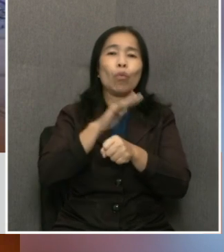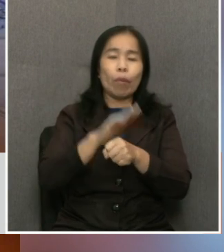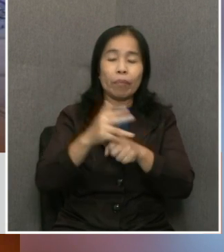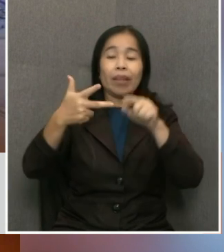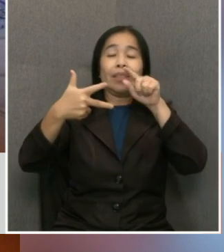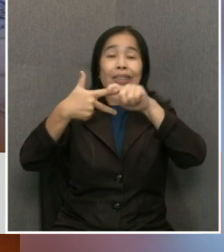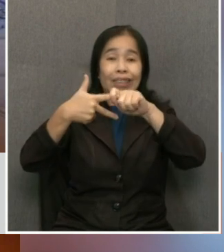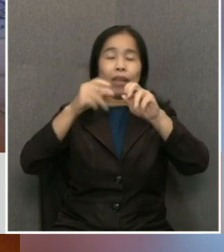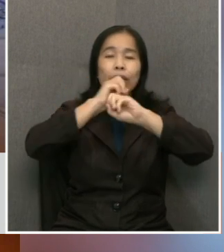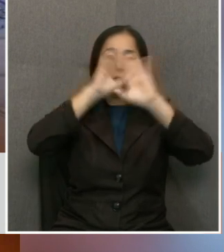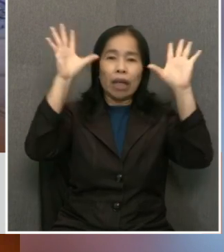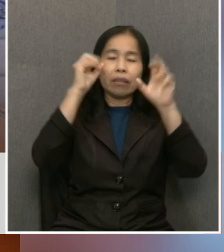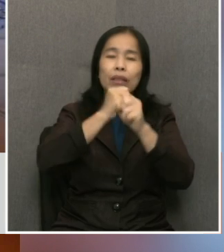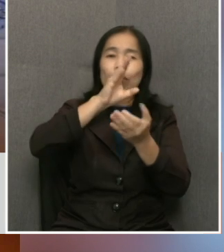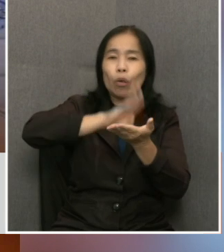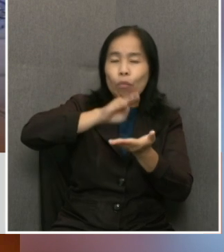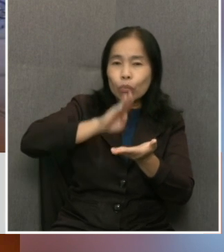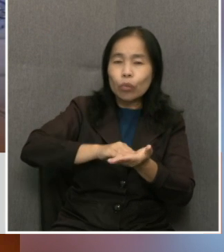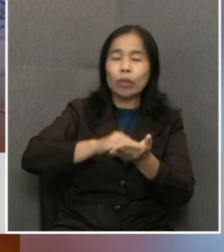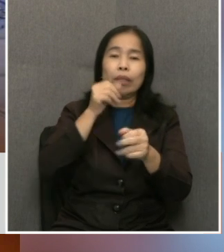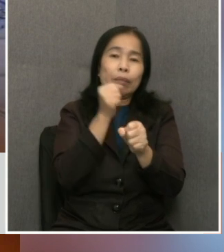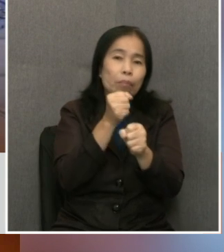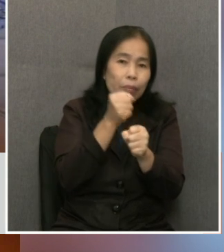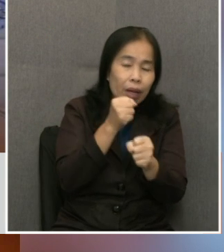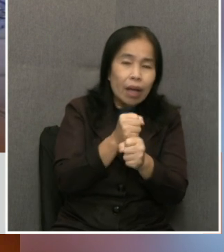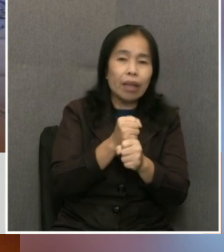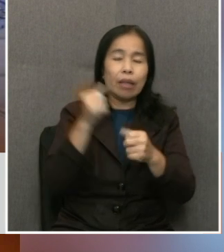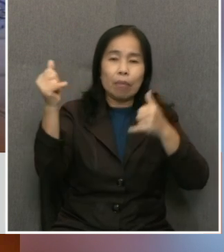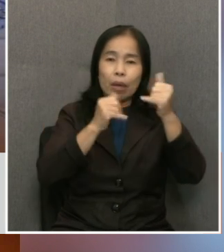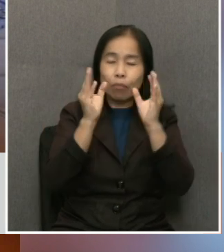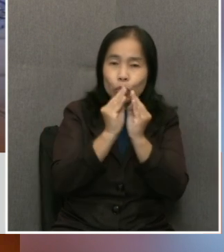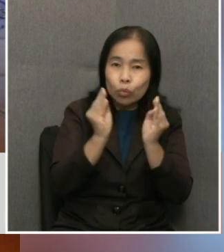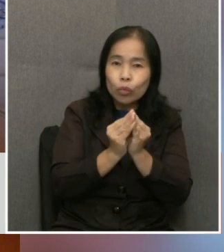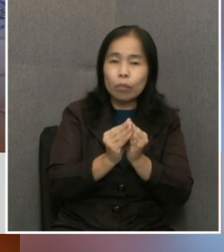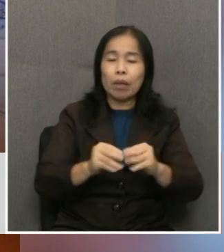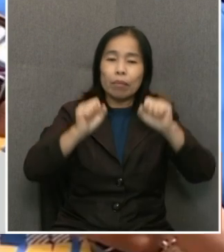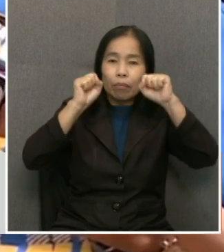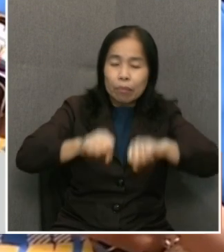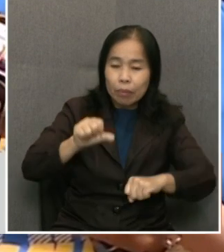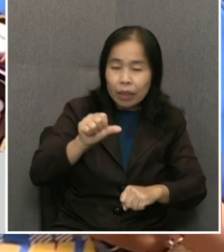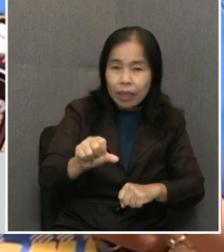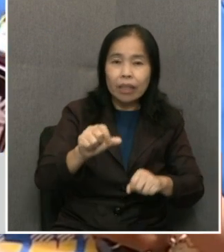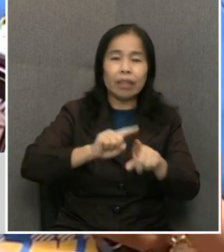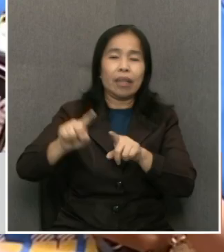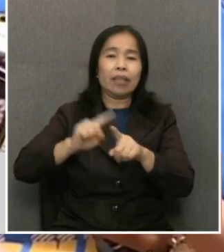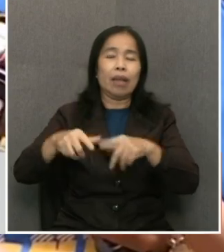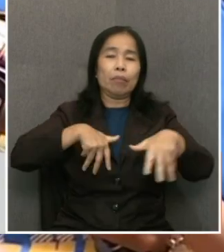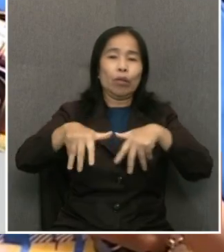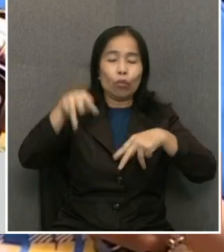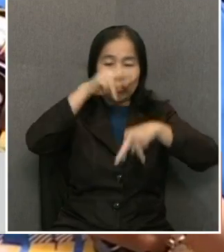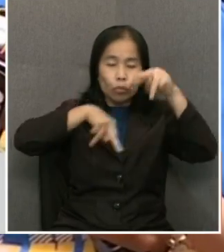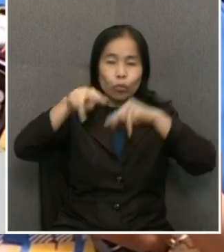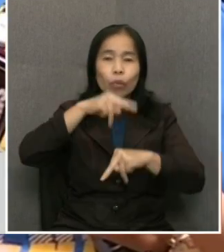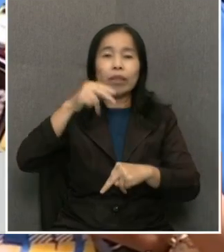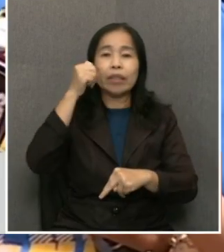ทั้งระบบเปิดข้อมูลการอภิปรายการทำงานการเข้าประชุมลงมติของส.ส.ให้ประชาชนทั่วไปสามารถตรวจสอบได้ง่